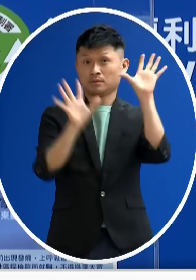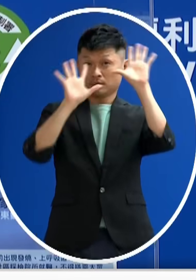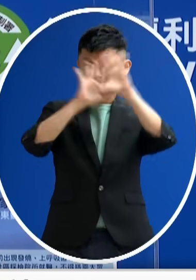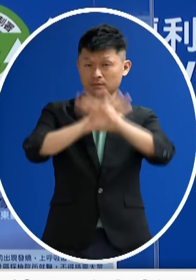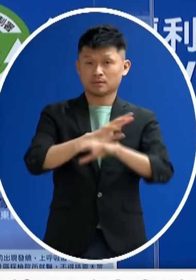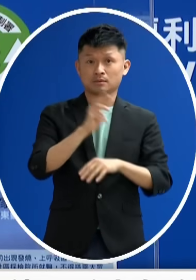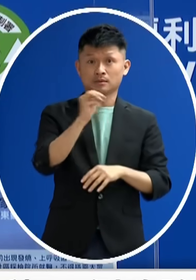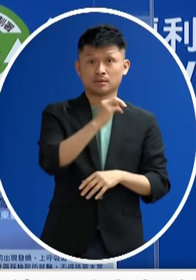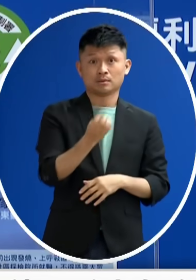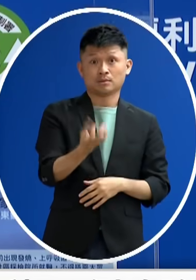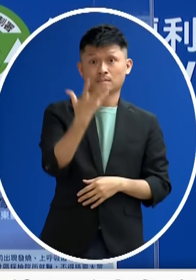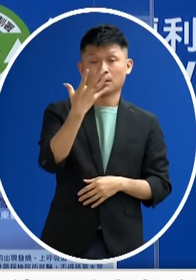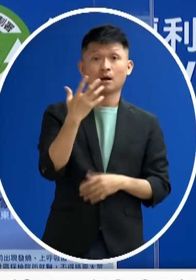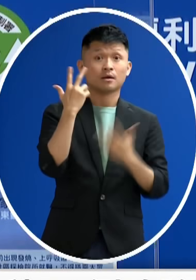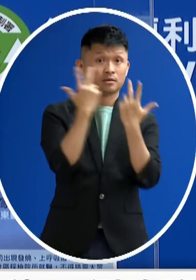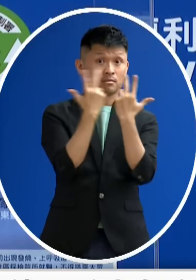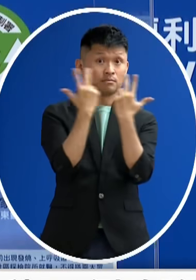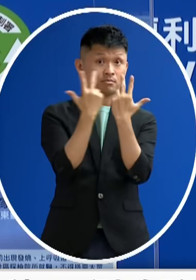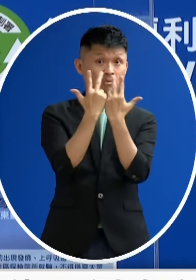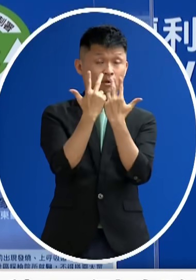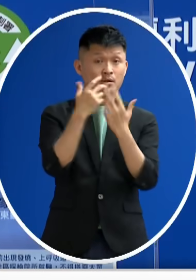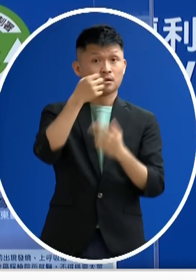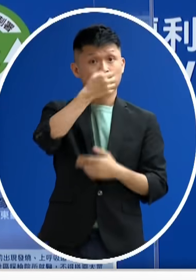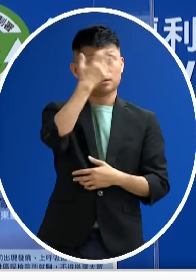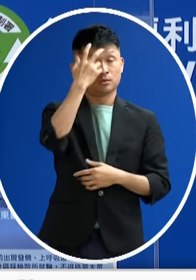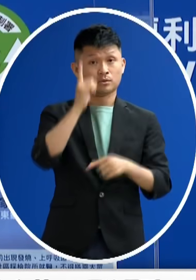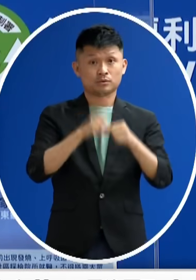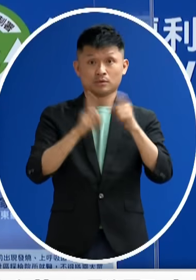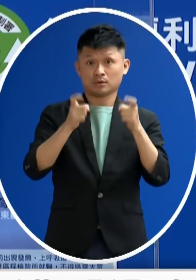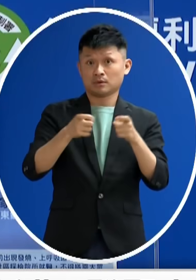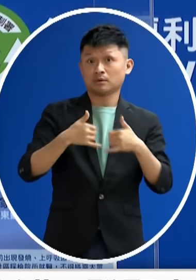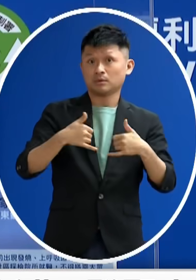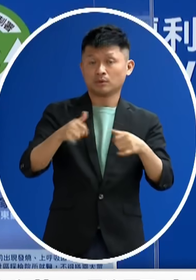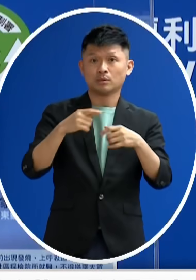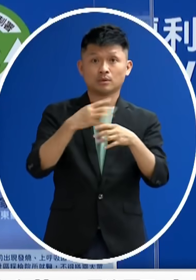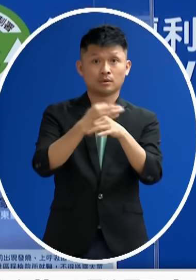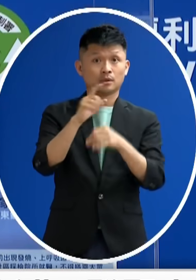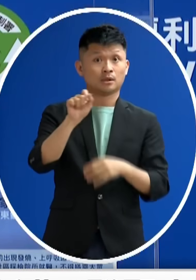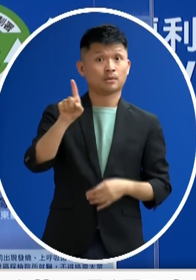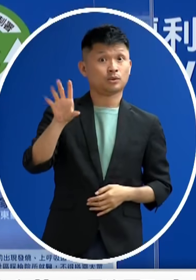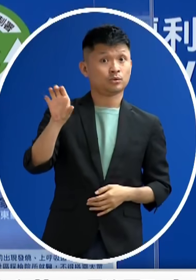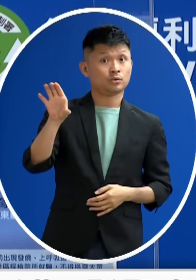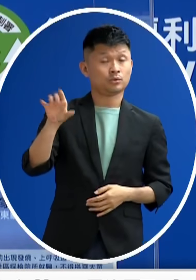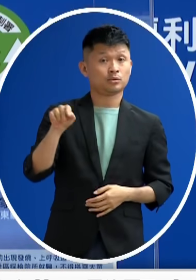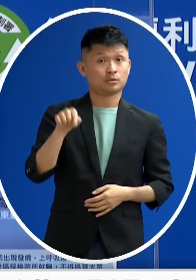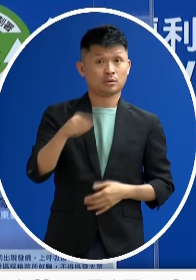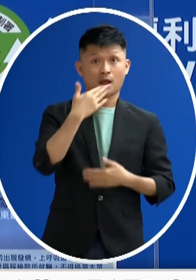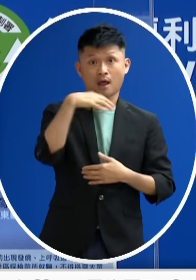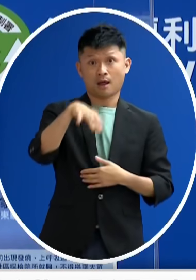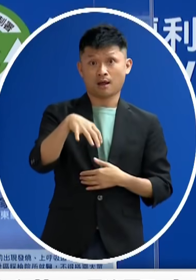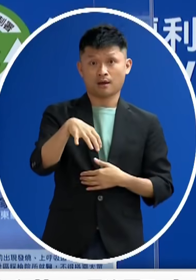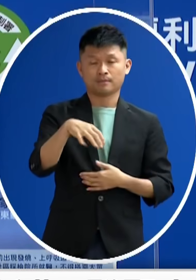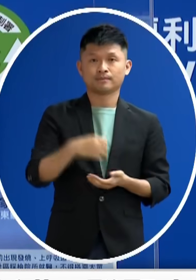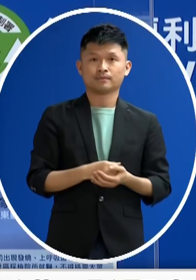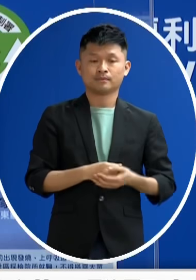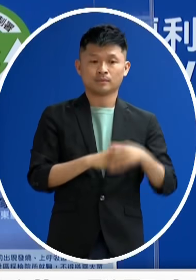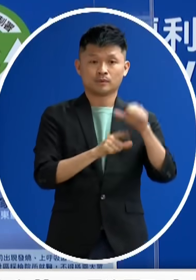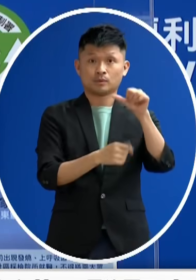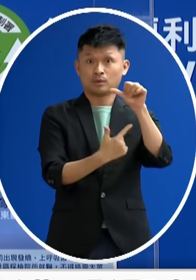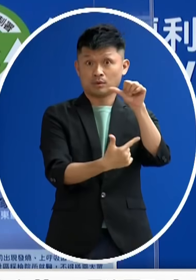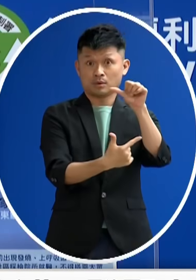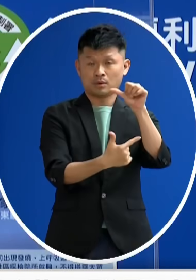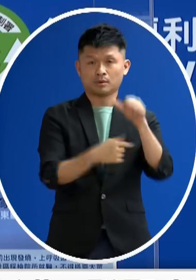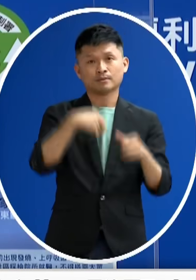金华亭餐厅，新北市新庄区中港路199号。那5月6日，在